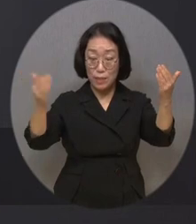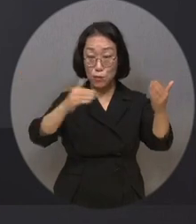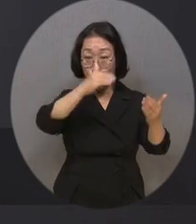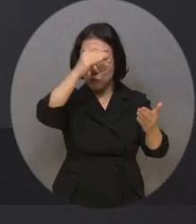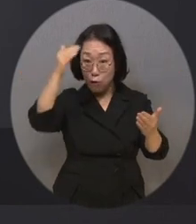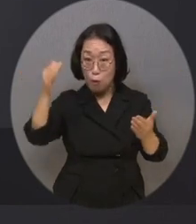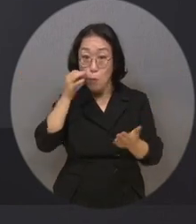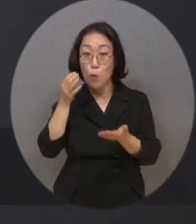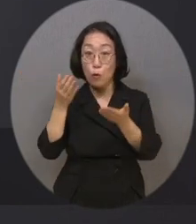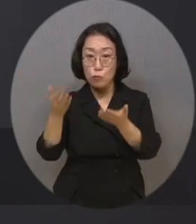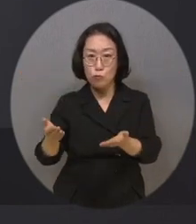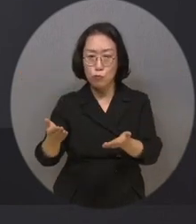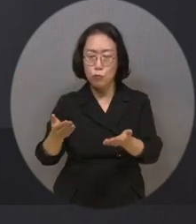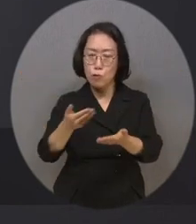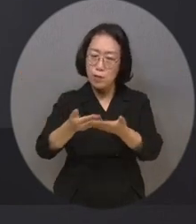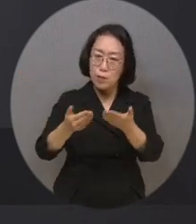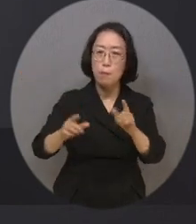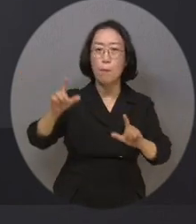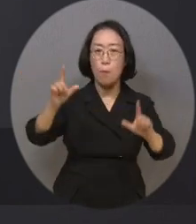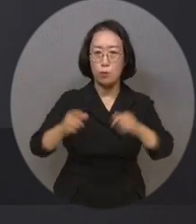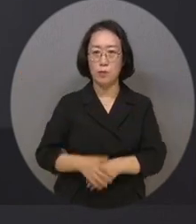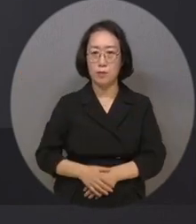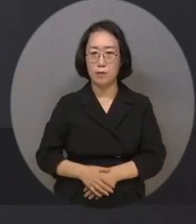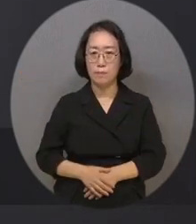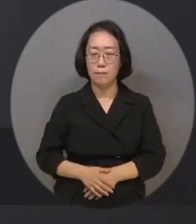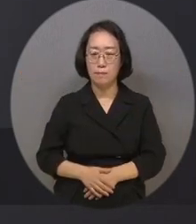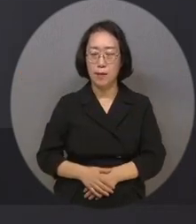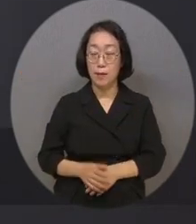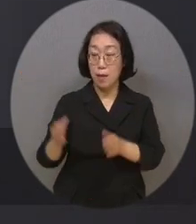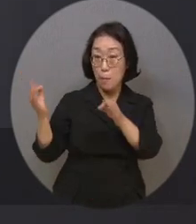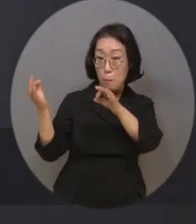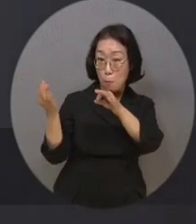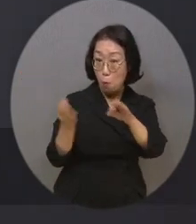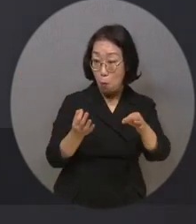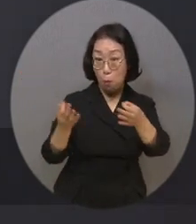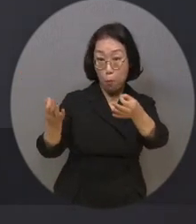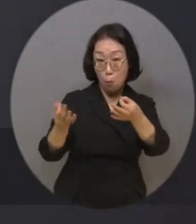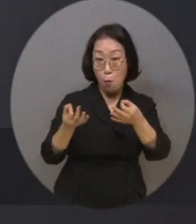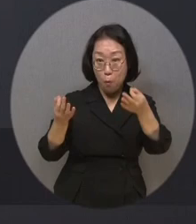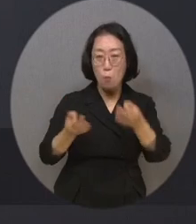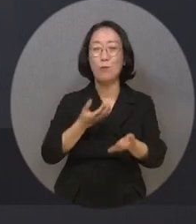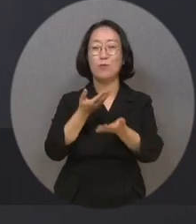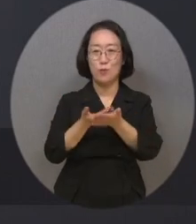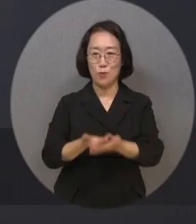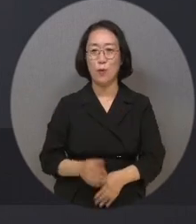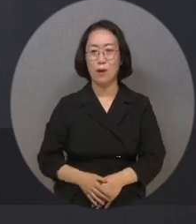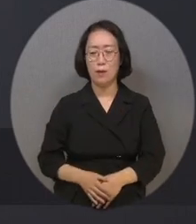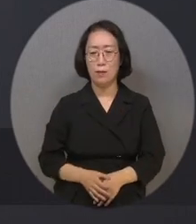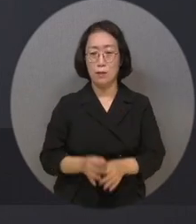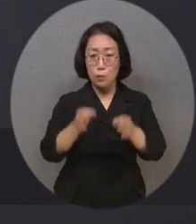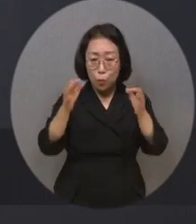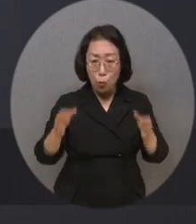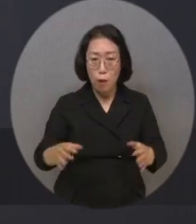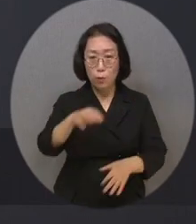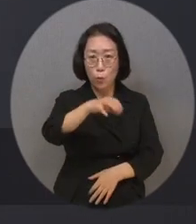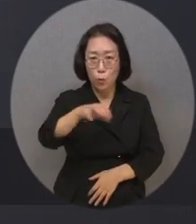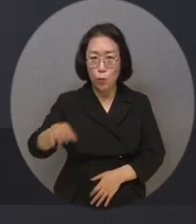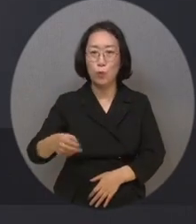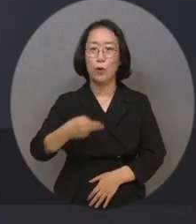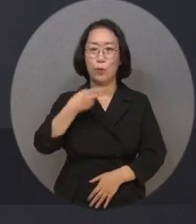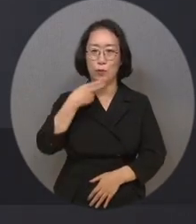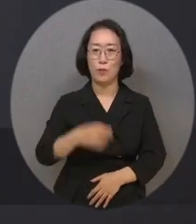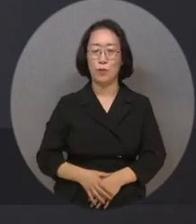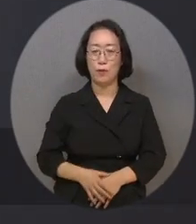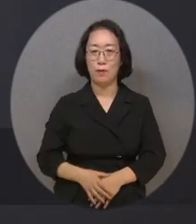그림을 그리는 모습들을 많이 보여주는 거 자체가 굉장히 중요한데 그동안은 그럴 기회가 많이 없잖아요.